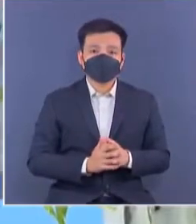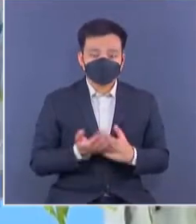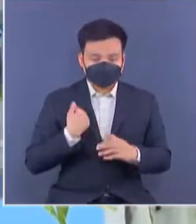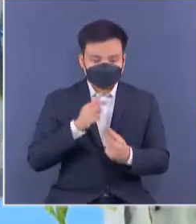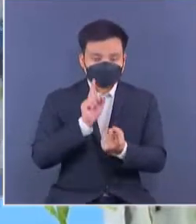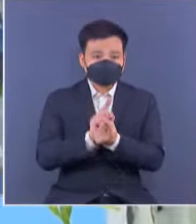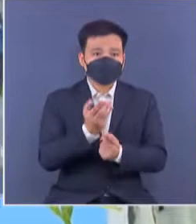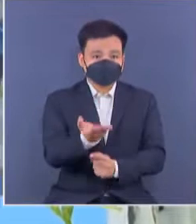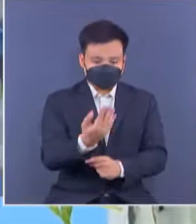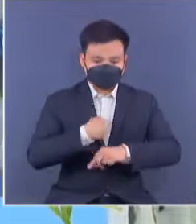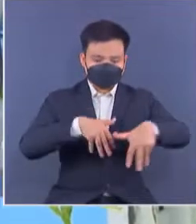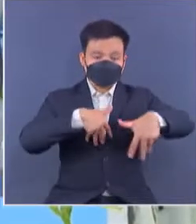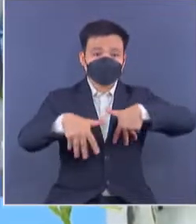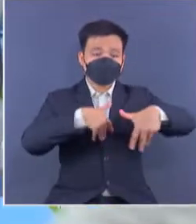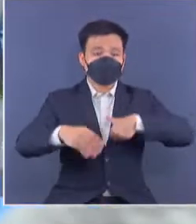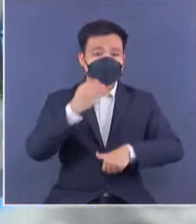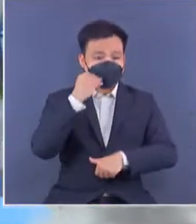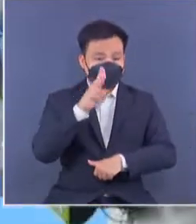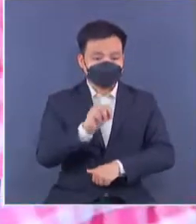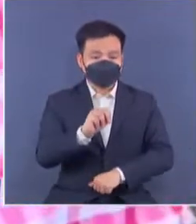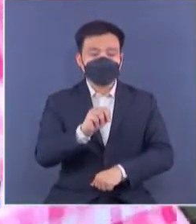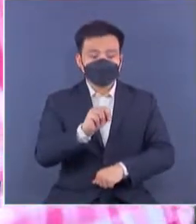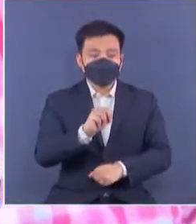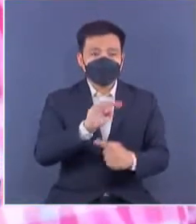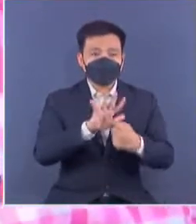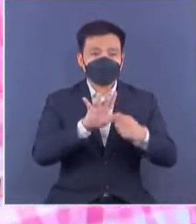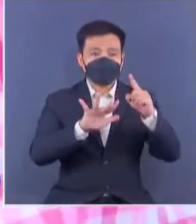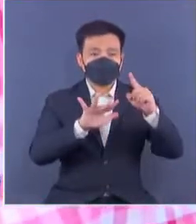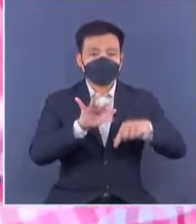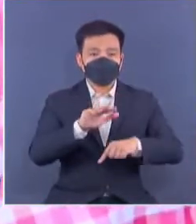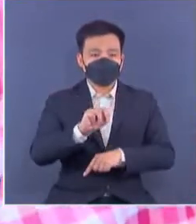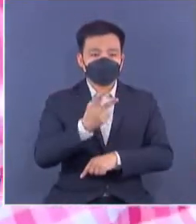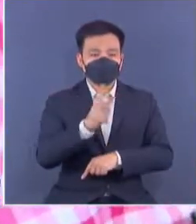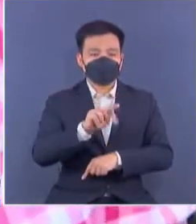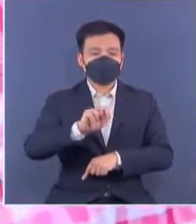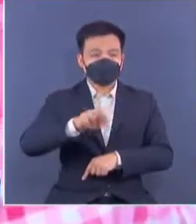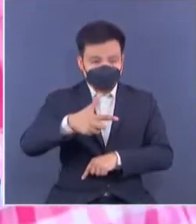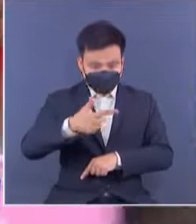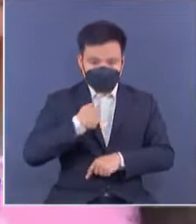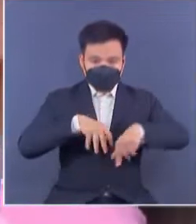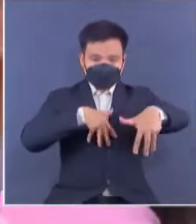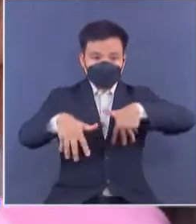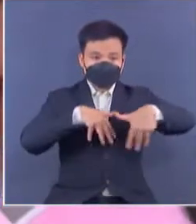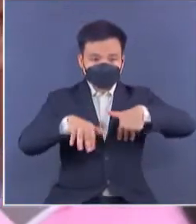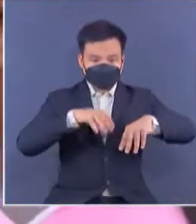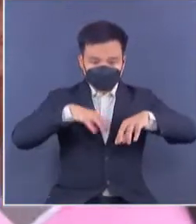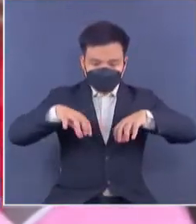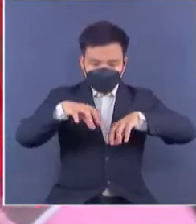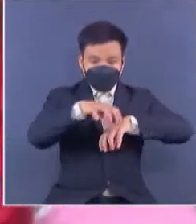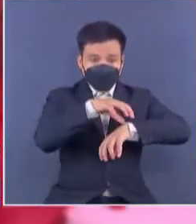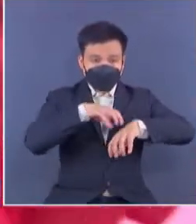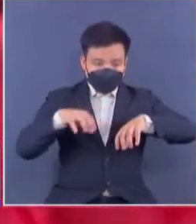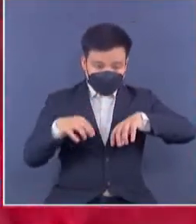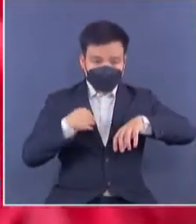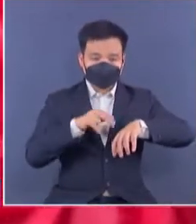ค่ะไปที่ชุมชนบ้านมั่นคงซอยเอกชัย 133มีประชาชนอาศัยอยู่กว่า 200คนหรือบ้าน